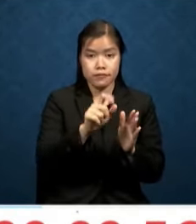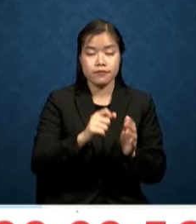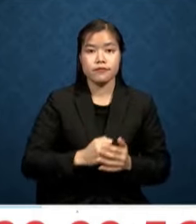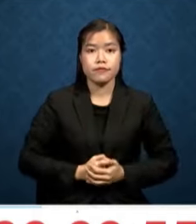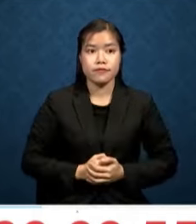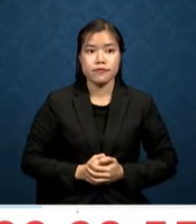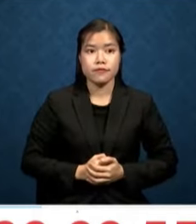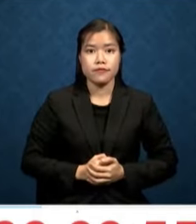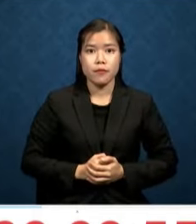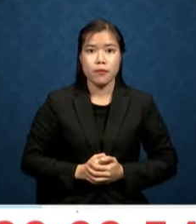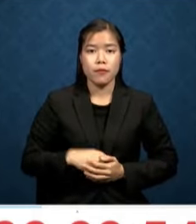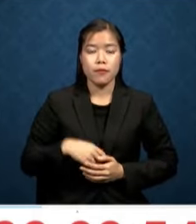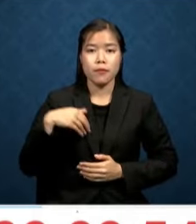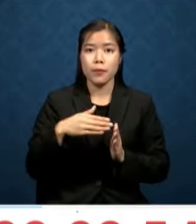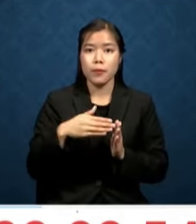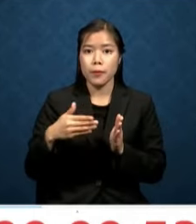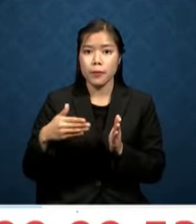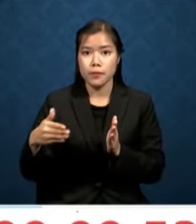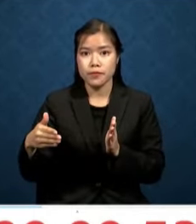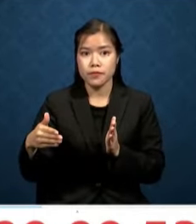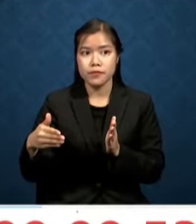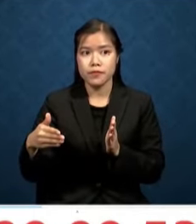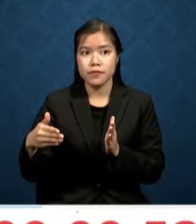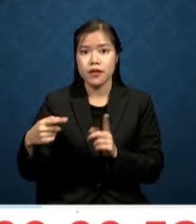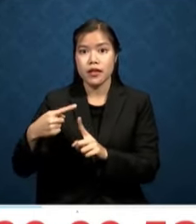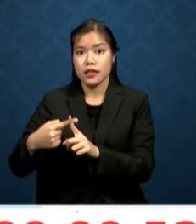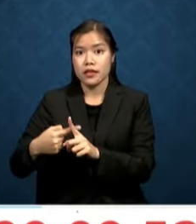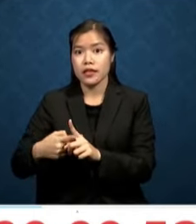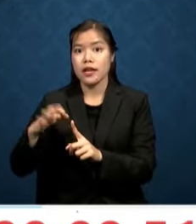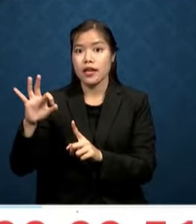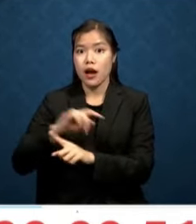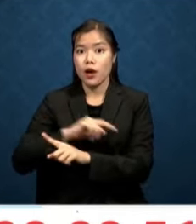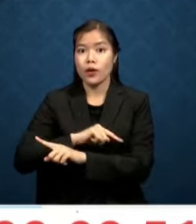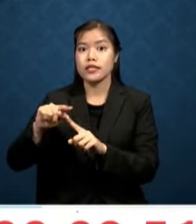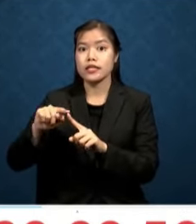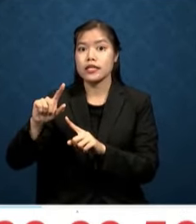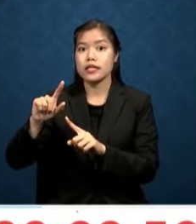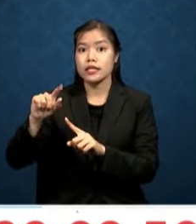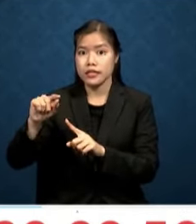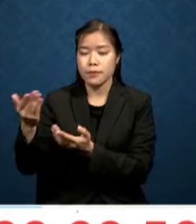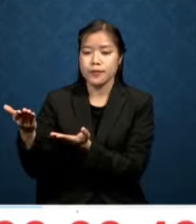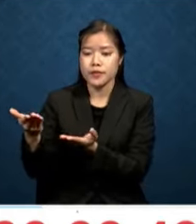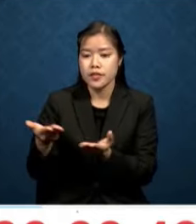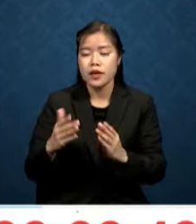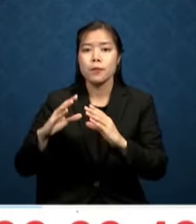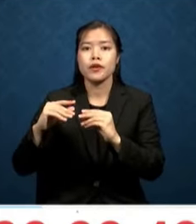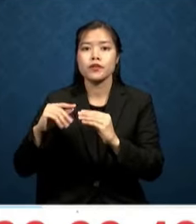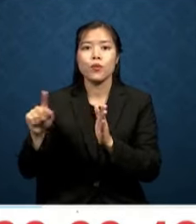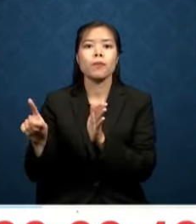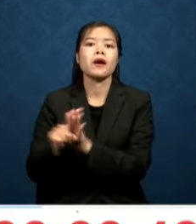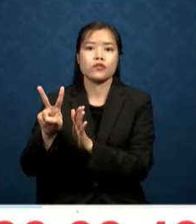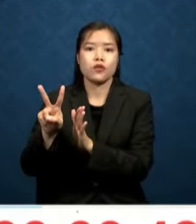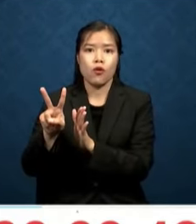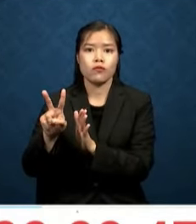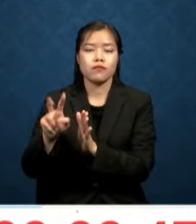ล้วก็มีการหลังจากนั้นนะครับในวันที่20กันยายนก็มีการเชิญประชุมเป็นครั้งที่2